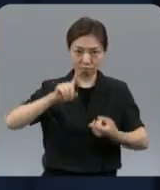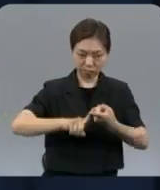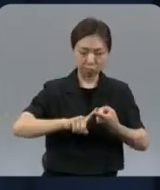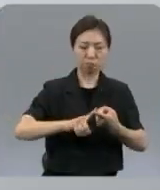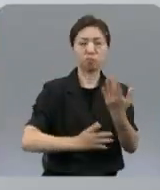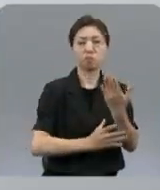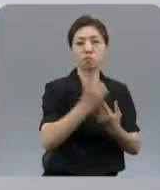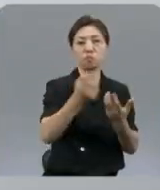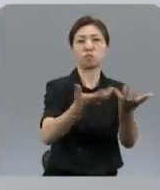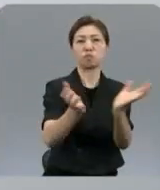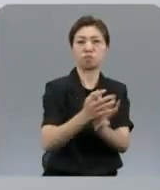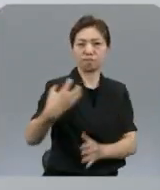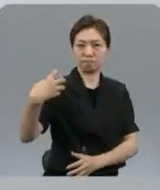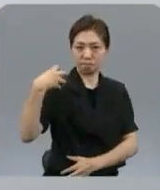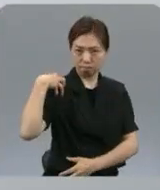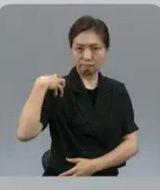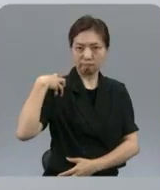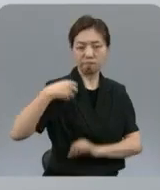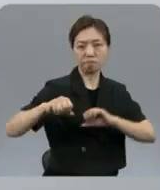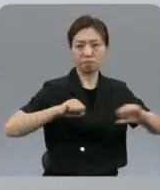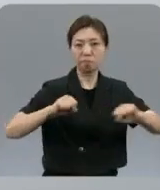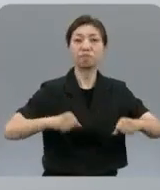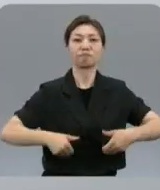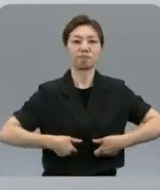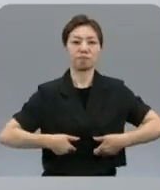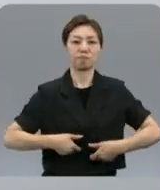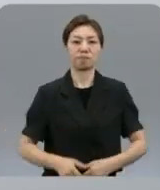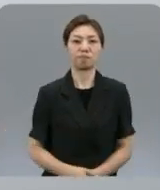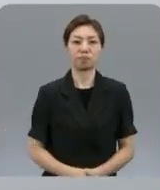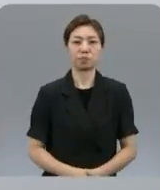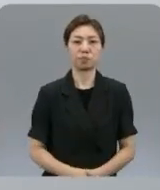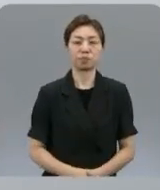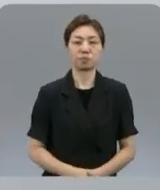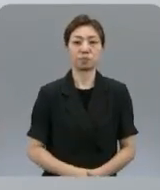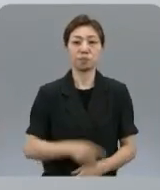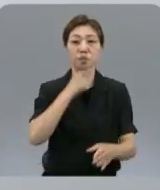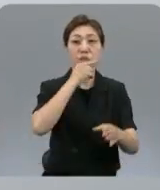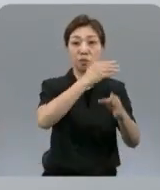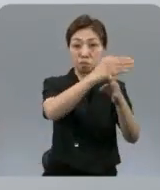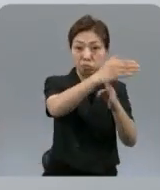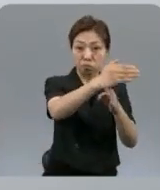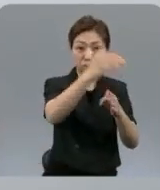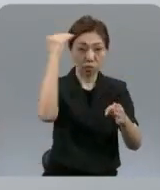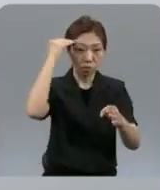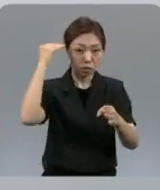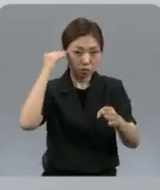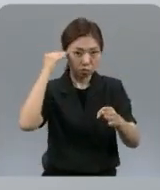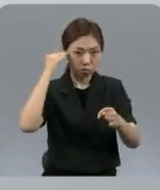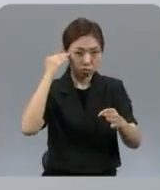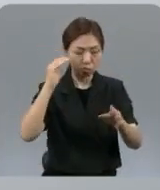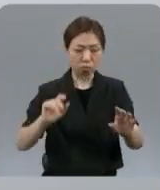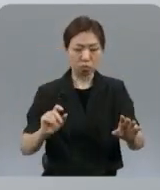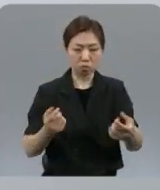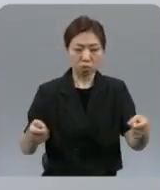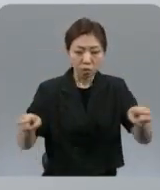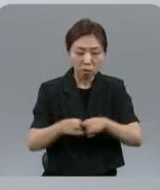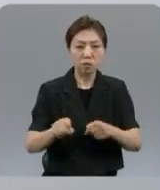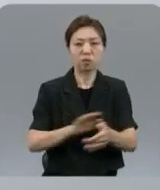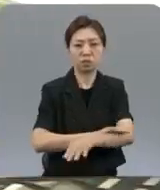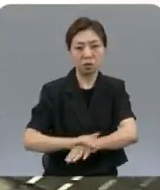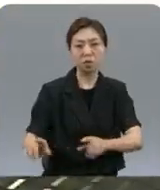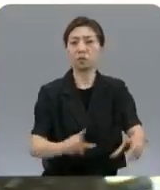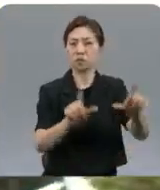первоначальная цель Министерства содействие Воссоединения Кореи на основе базовых принципов свободной демократии